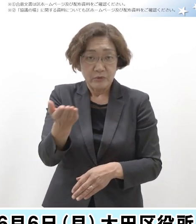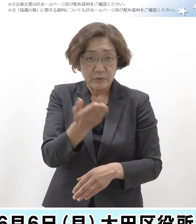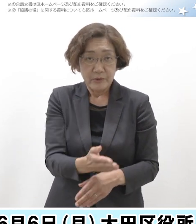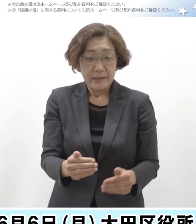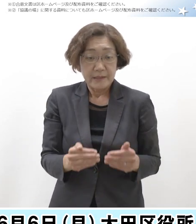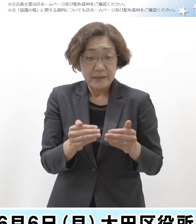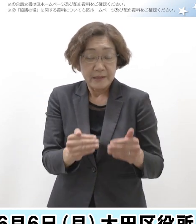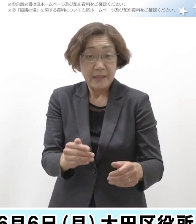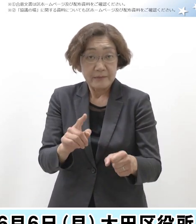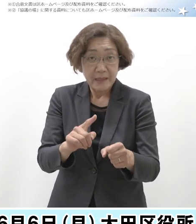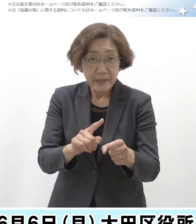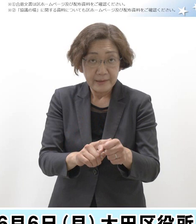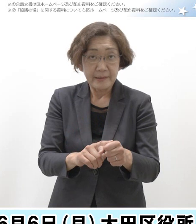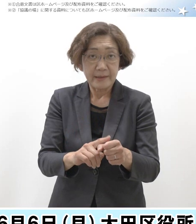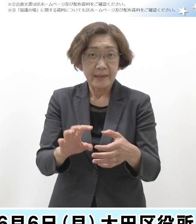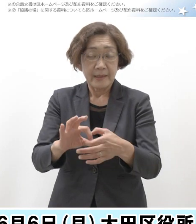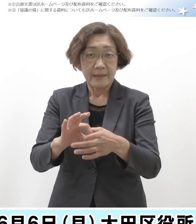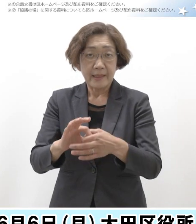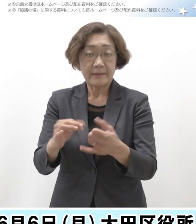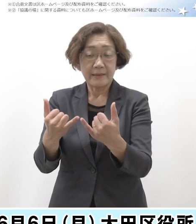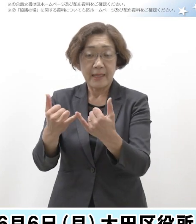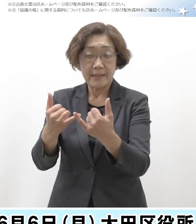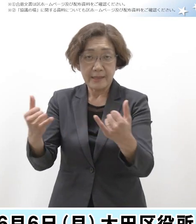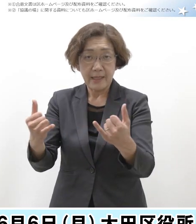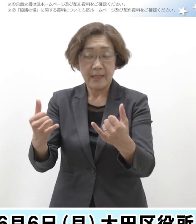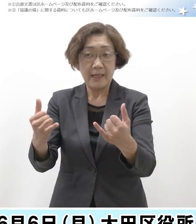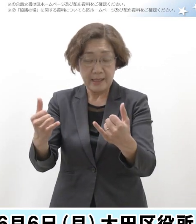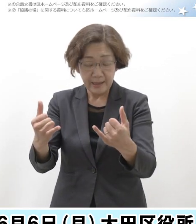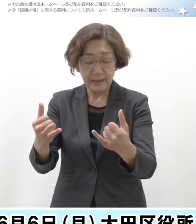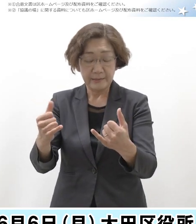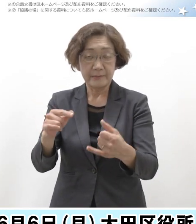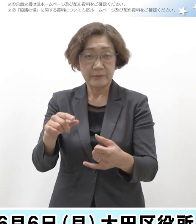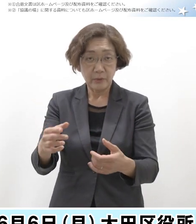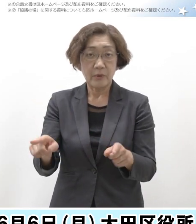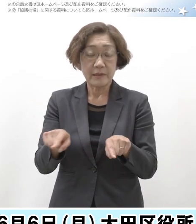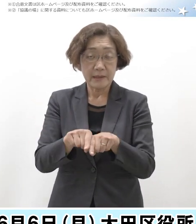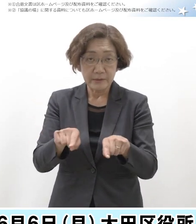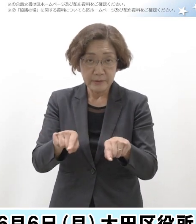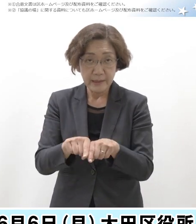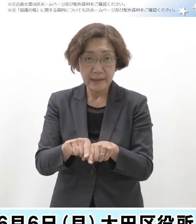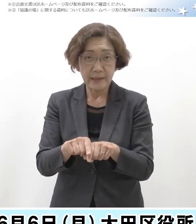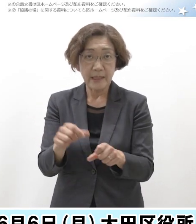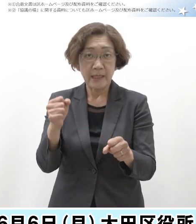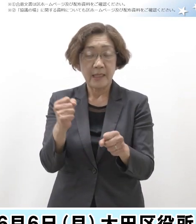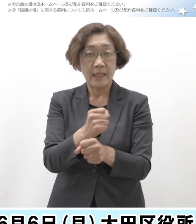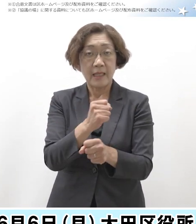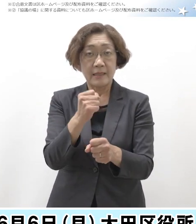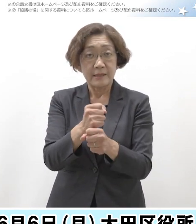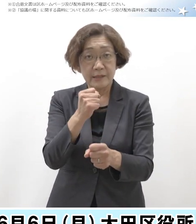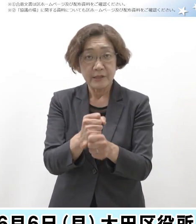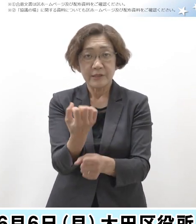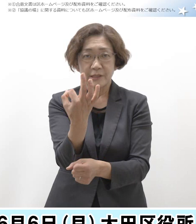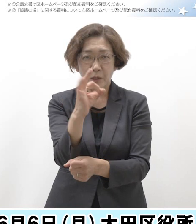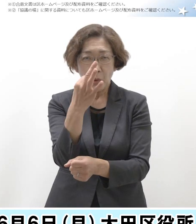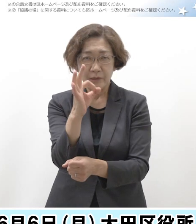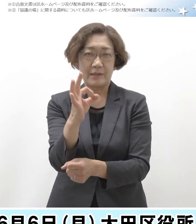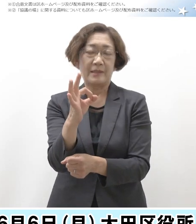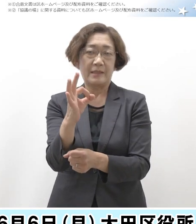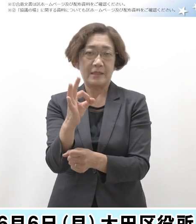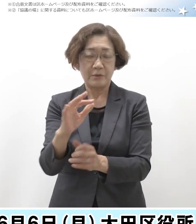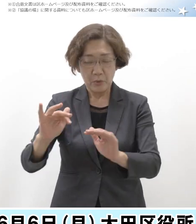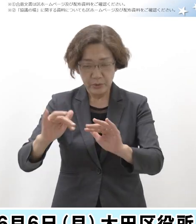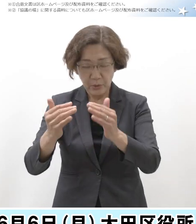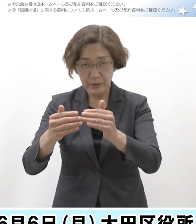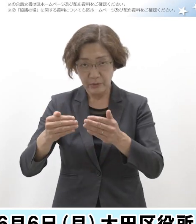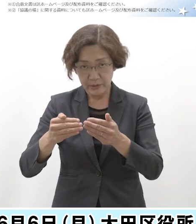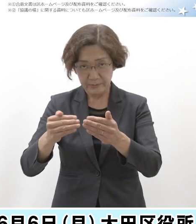係者間で引き続き事業費の精査などを進め、早期に整備主体となる第三セ